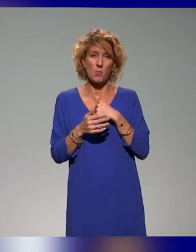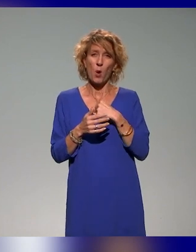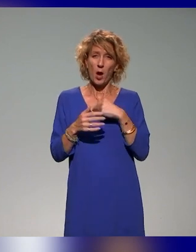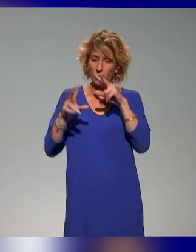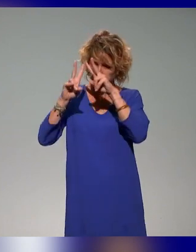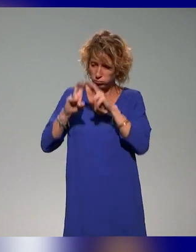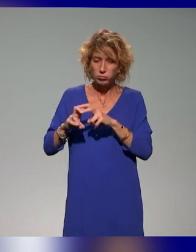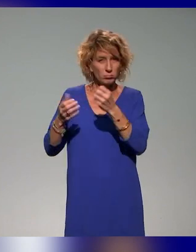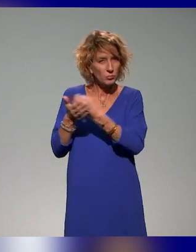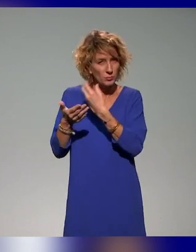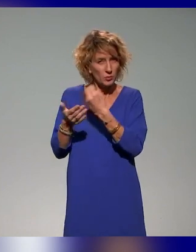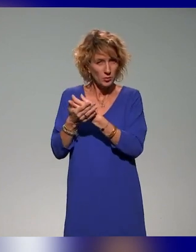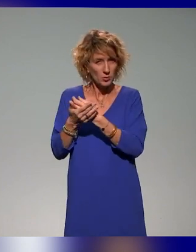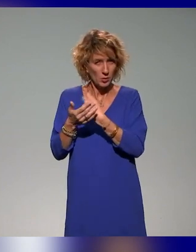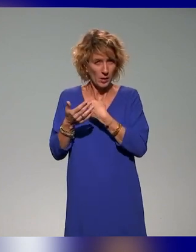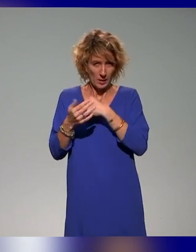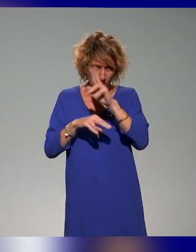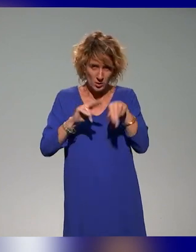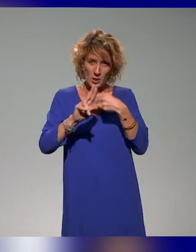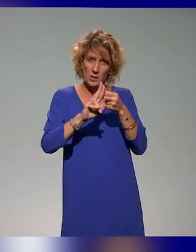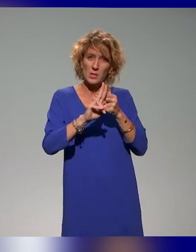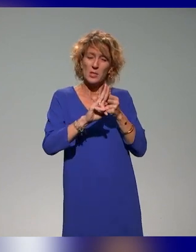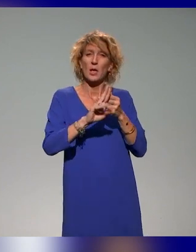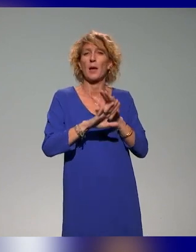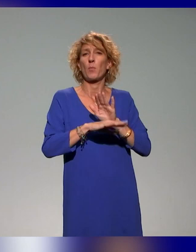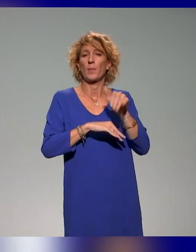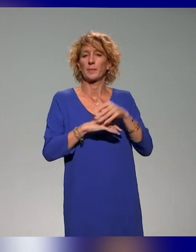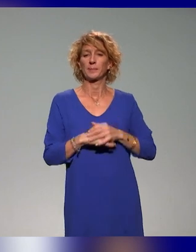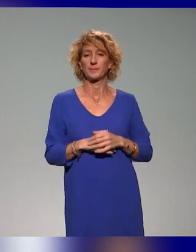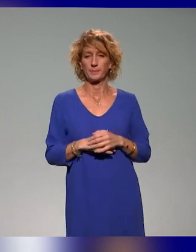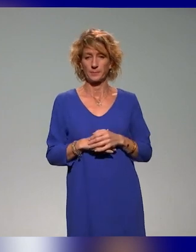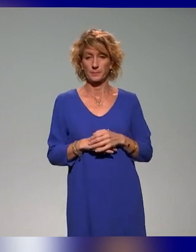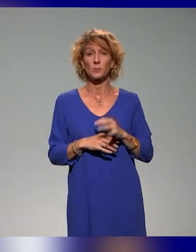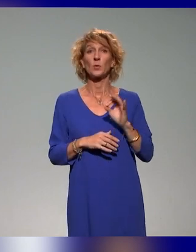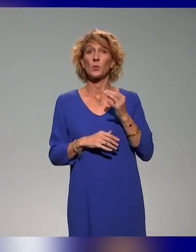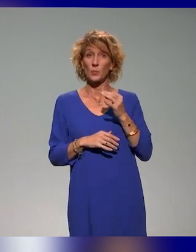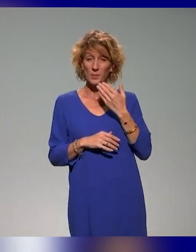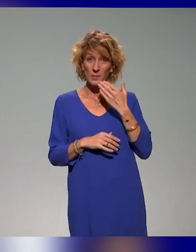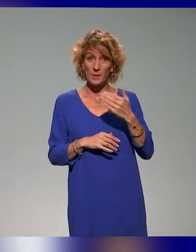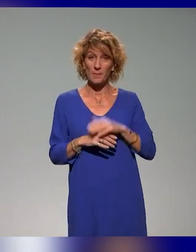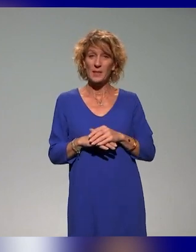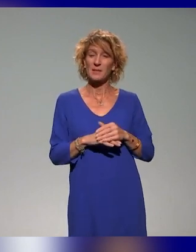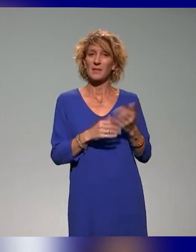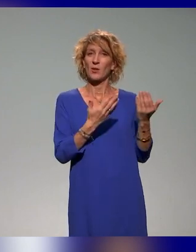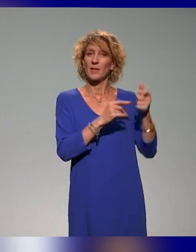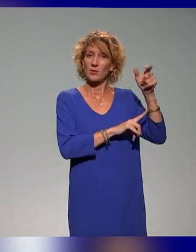là-dessus, Olivier, et je répondrai dans le canal de YouTube. Oui, en attendant que Luigi